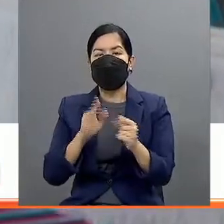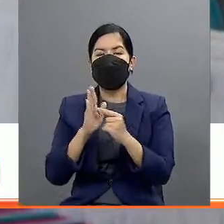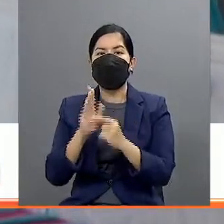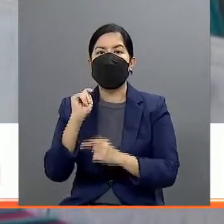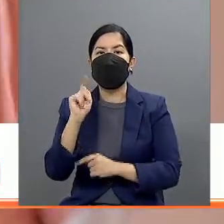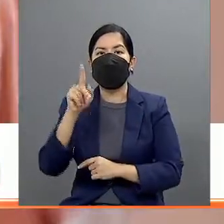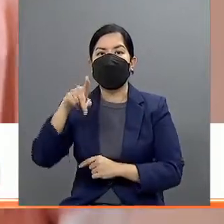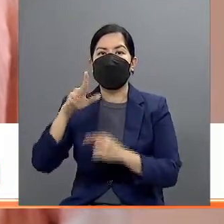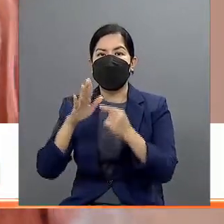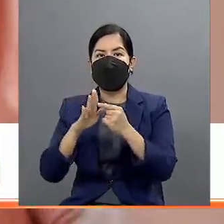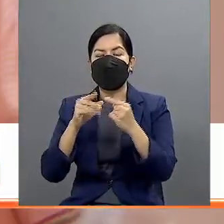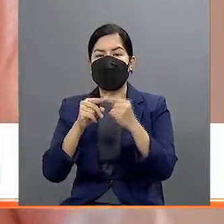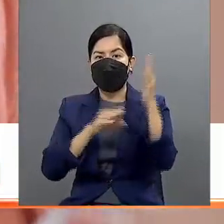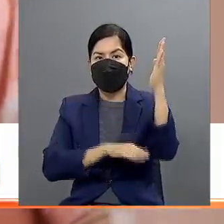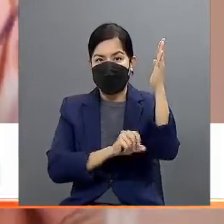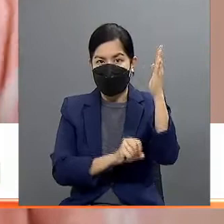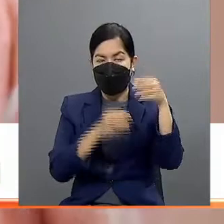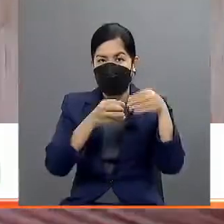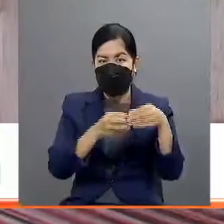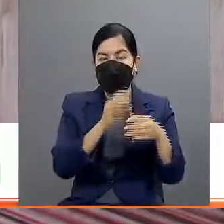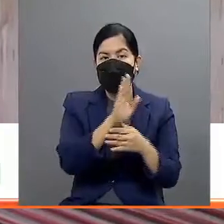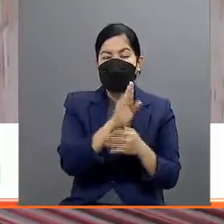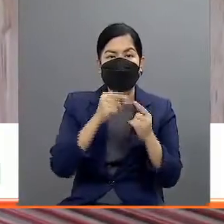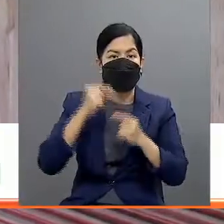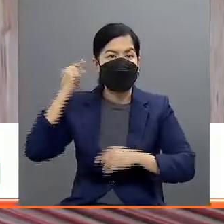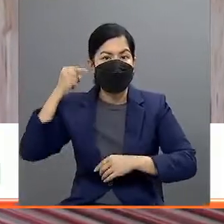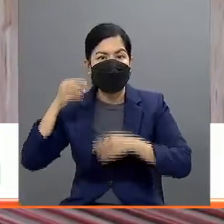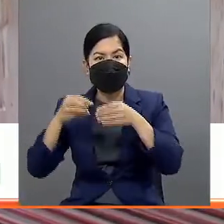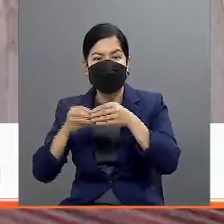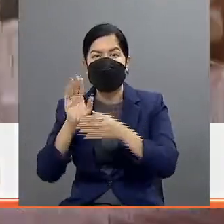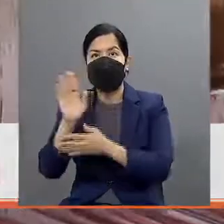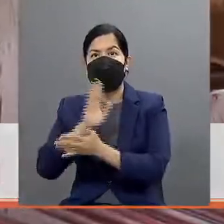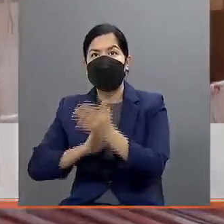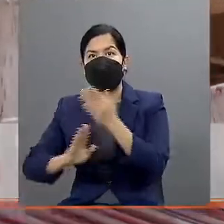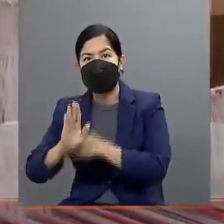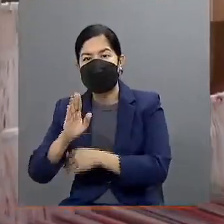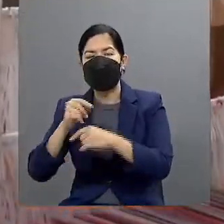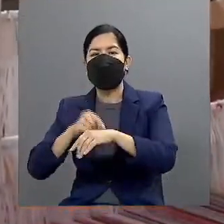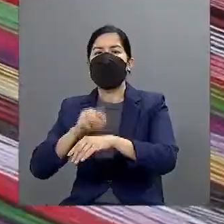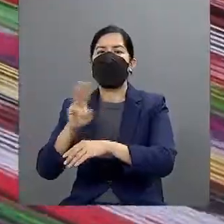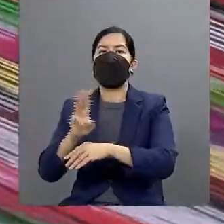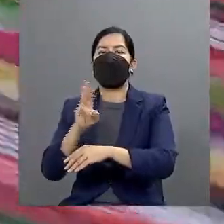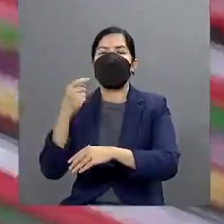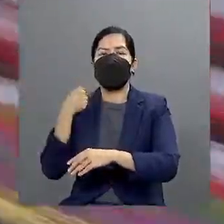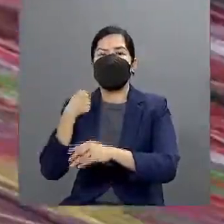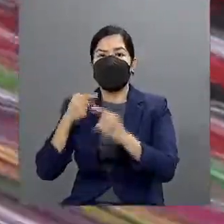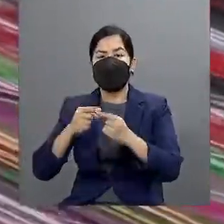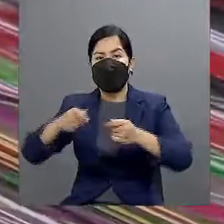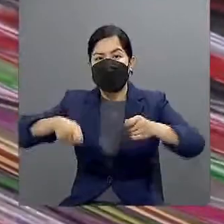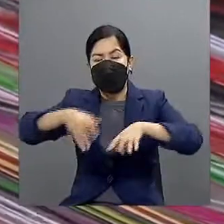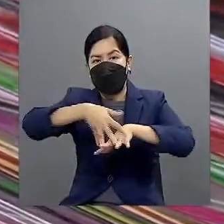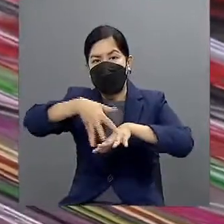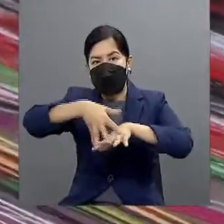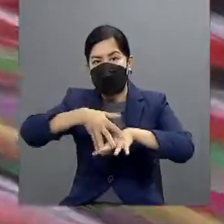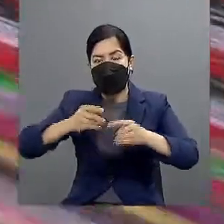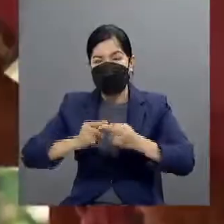ทั้งกลุ่มสตรีและกลุ่มผู้พิการมักจะใช้เวลาว่างในการทอผ้าขาวม้าเพื่อหารายได้เสริมและใช้เวลาว่าง